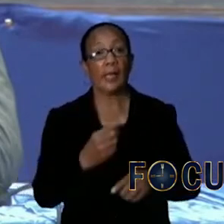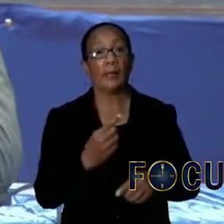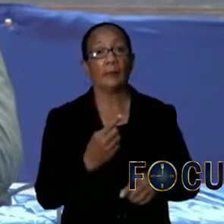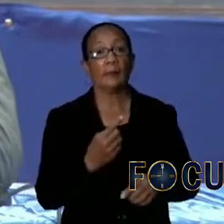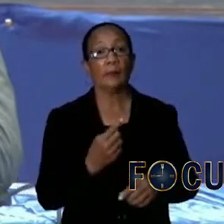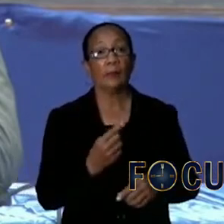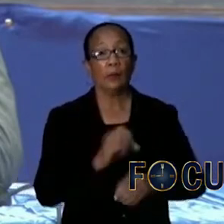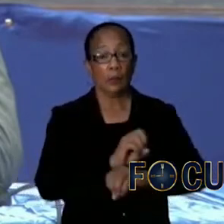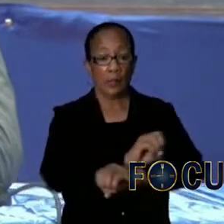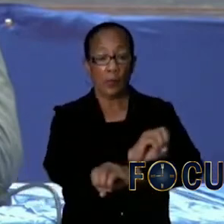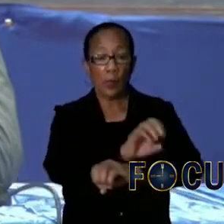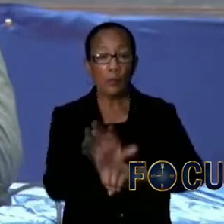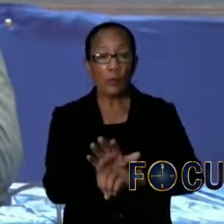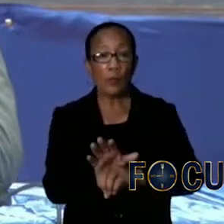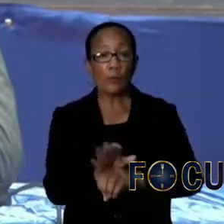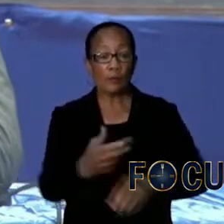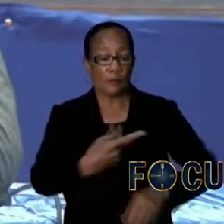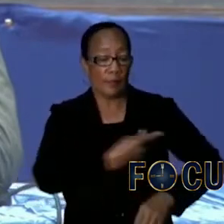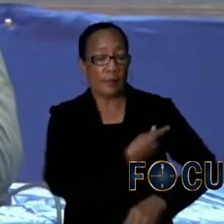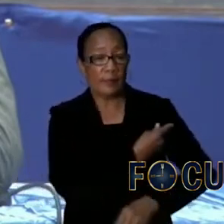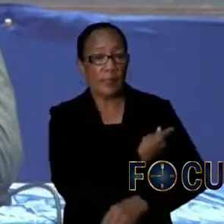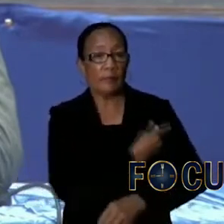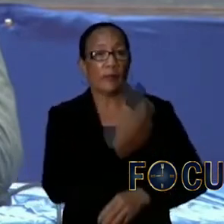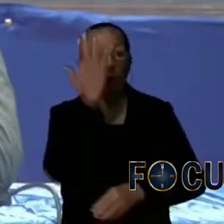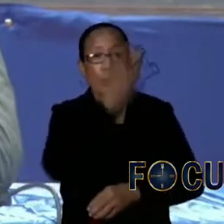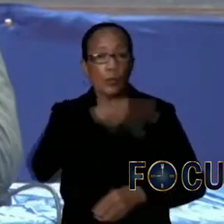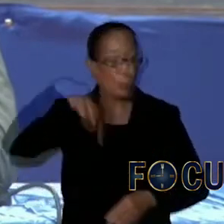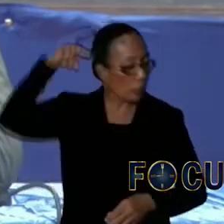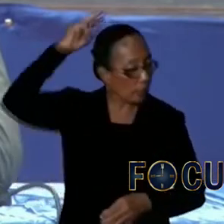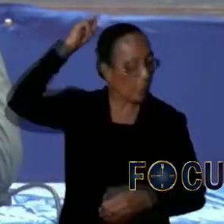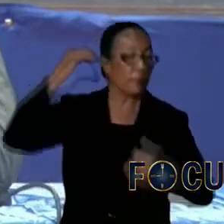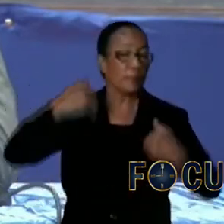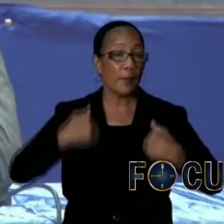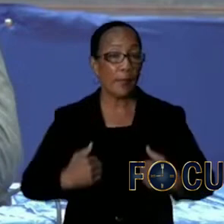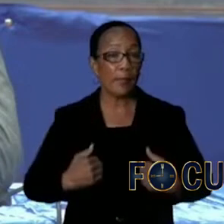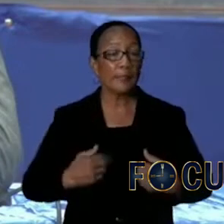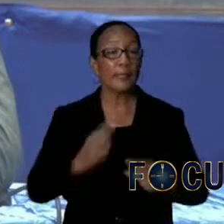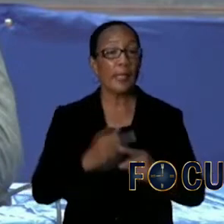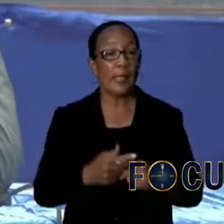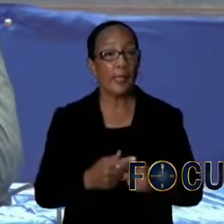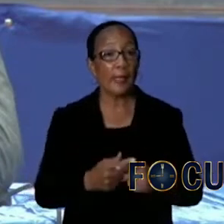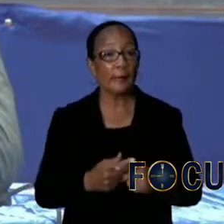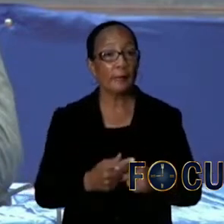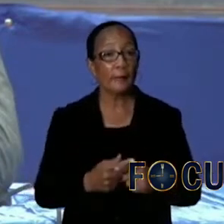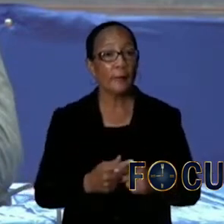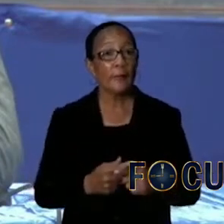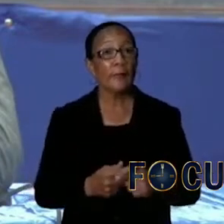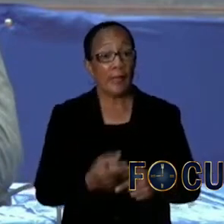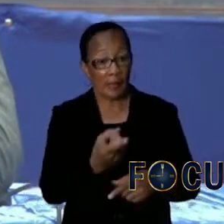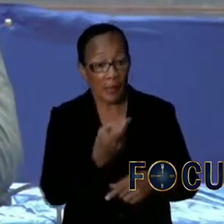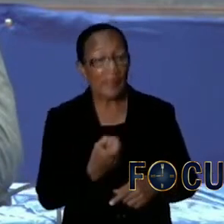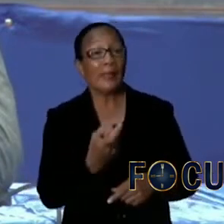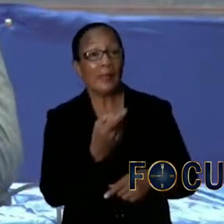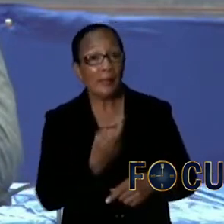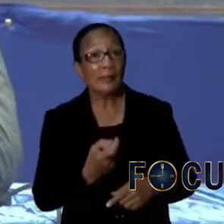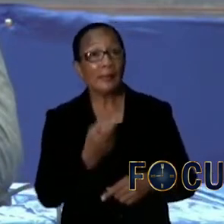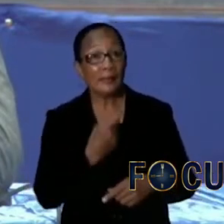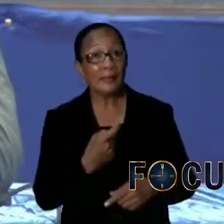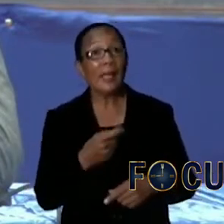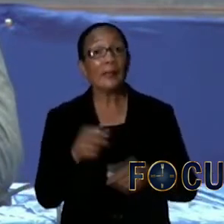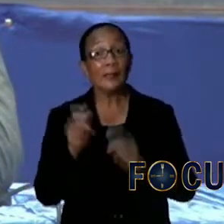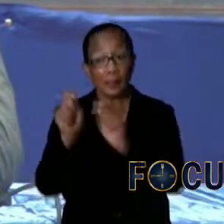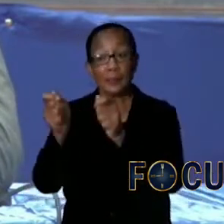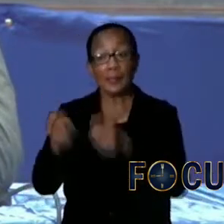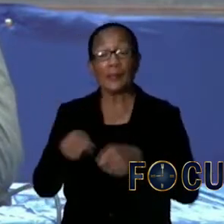op het COVID-vaccin vanuit de Surinaamse burger. En daar zijn wat interessante